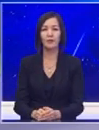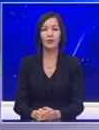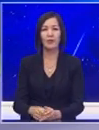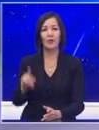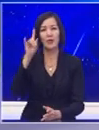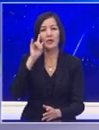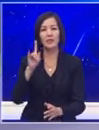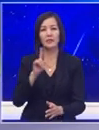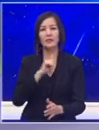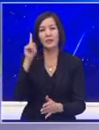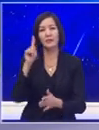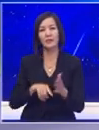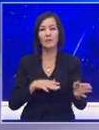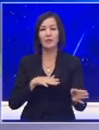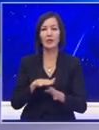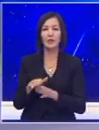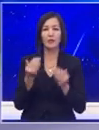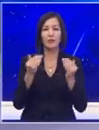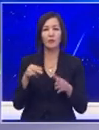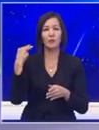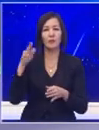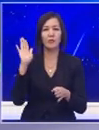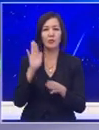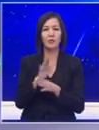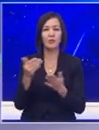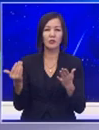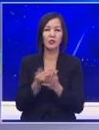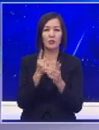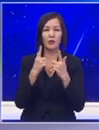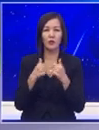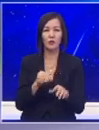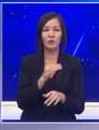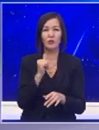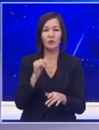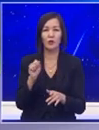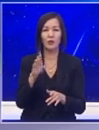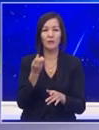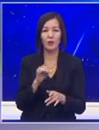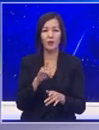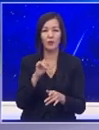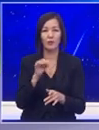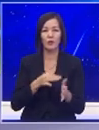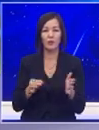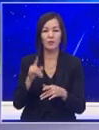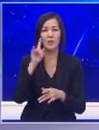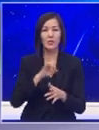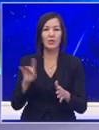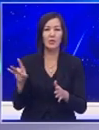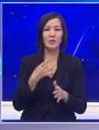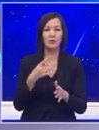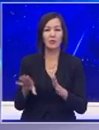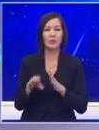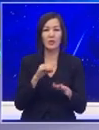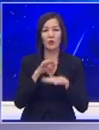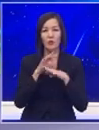Ел аманатын арқалатты. Бүгін президент жарлығына сәйкес жаңадан құрылған Жетісу, Абай, Ұлытау облыстарынан Қазақстан Республикасы Сенатына